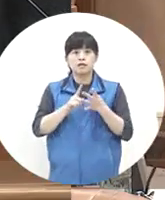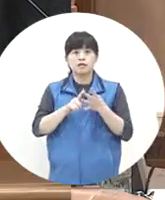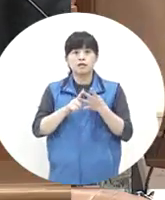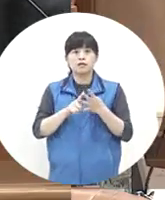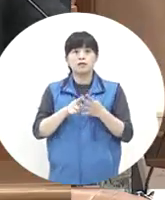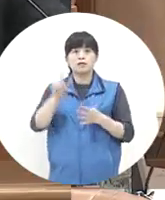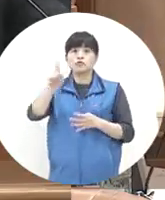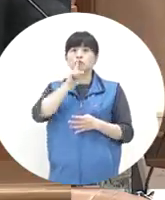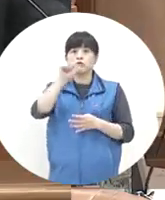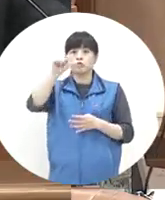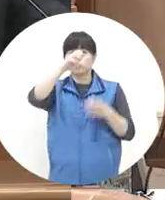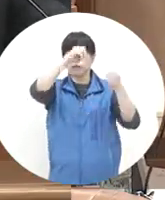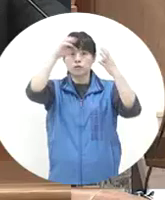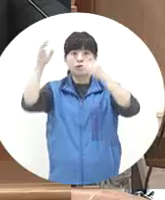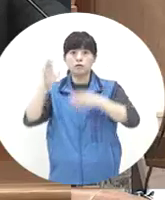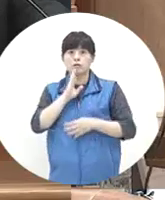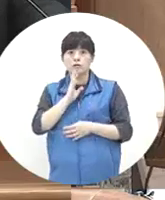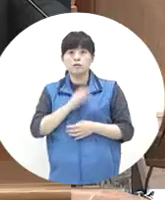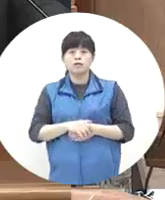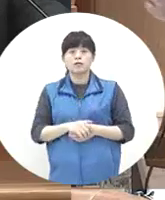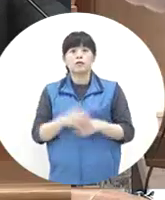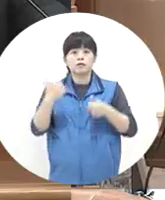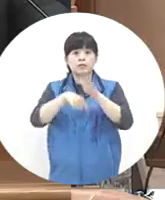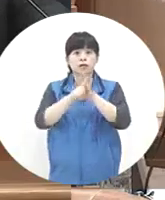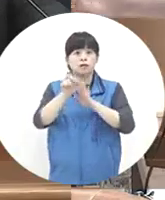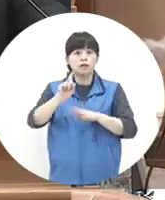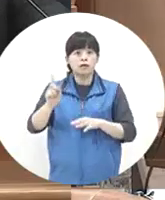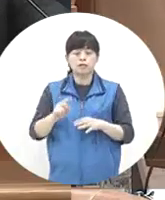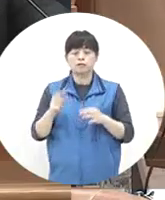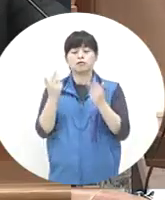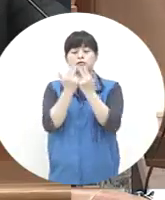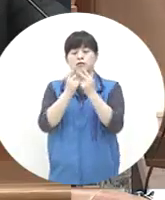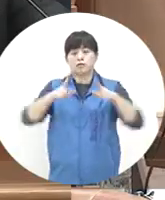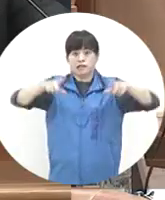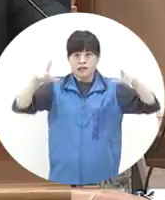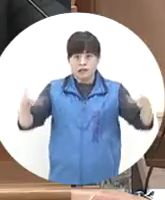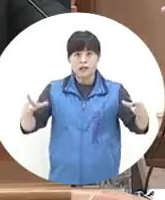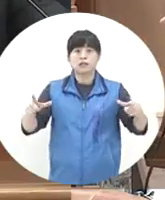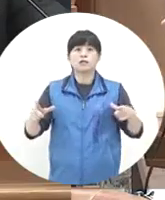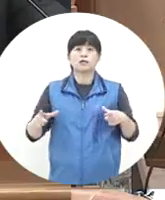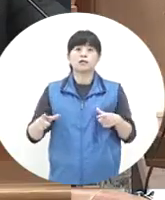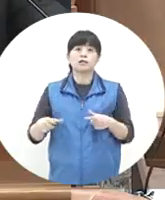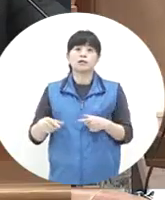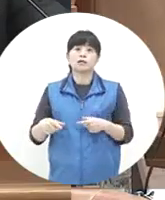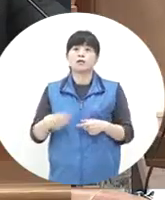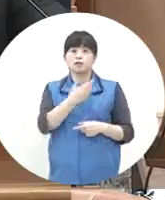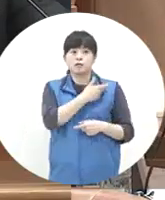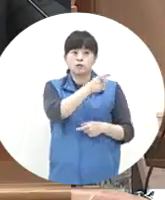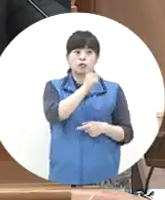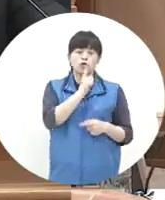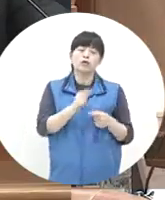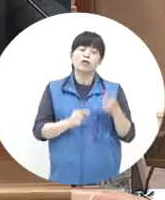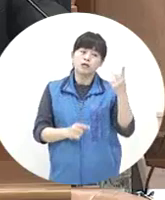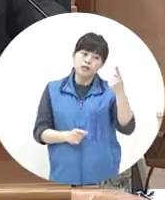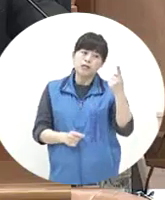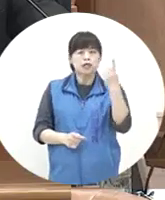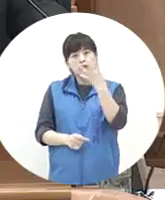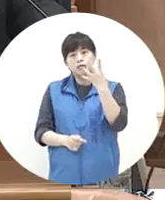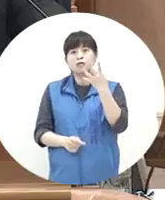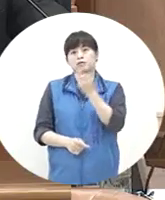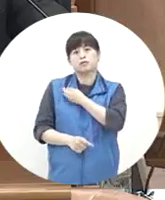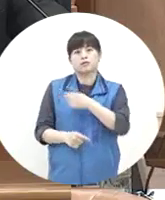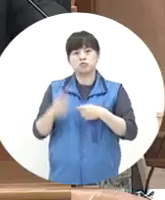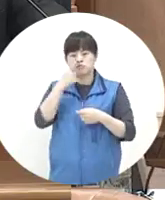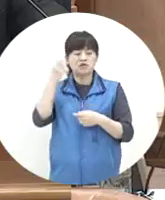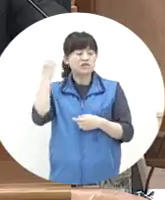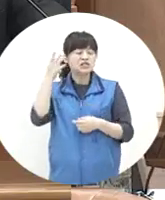边讲五星， 没关系，没关系。 哎呀。 表示齁，你看新北市这么大啊，不管你说的一间还是四间，就我知道大概